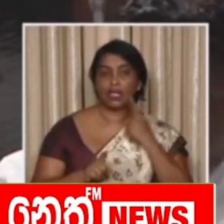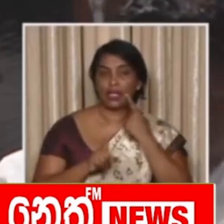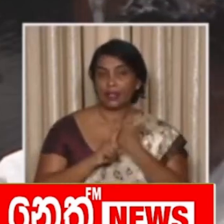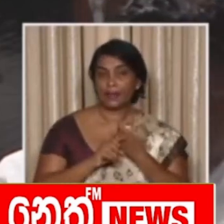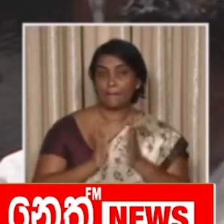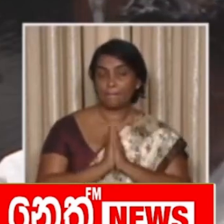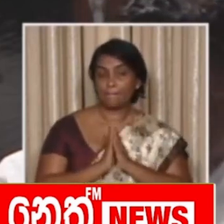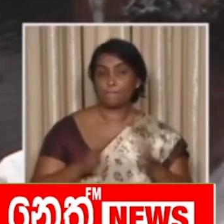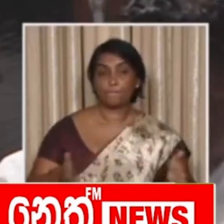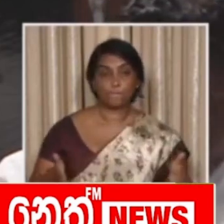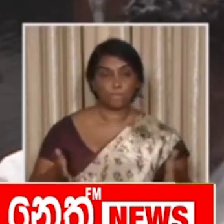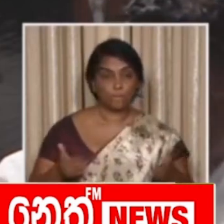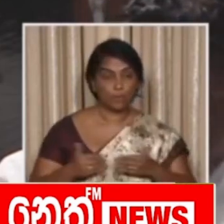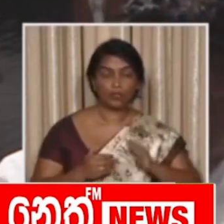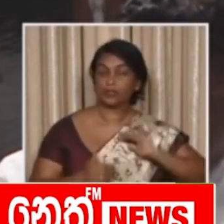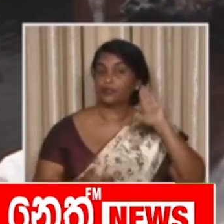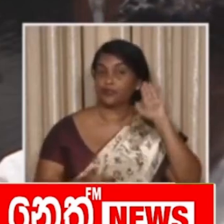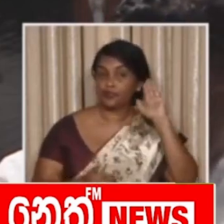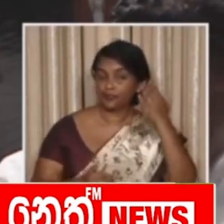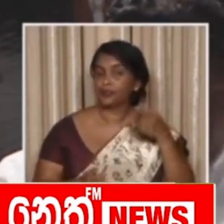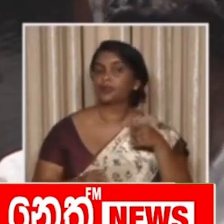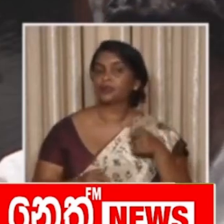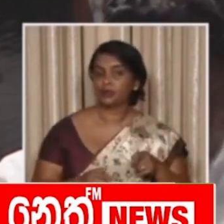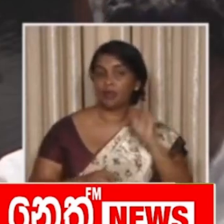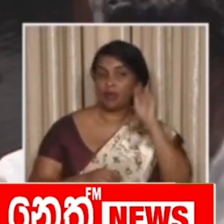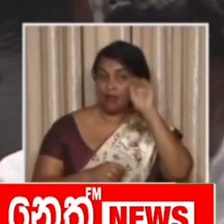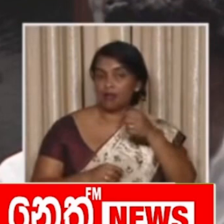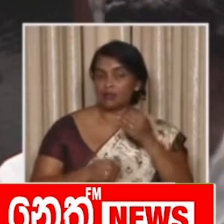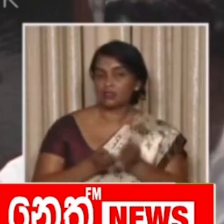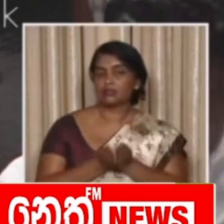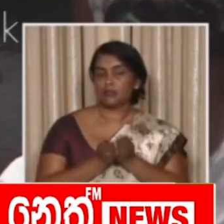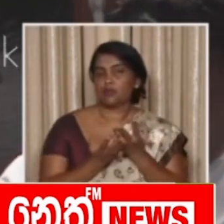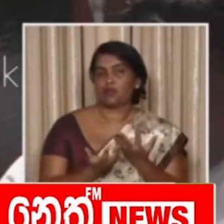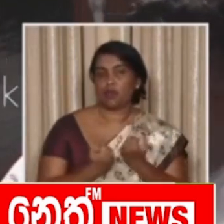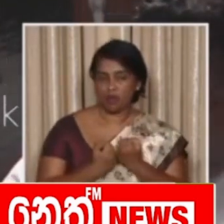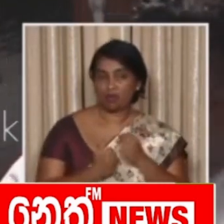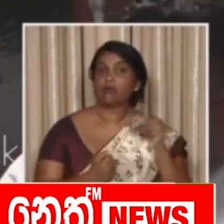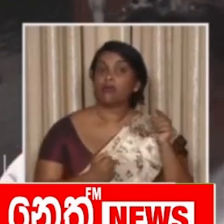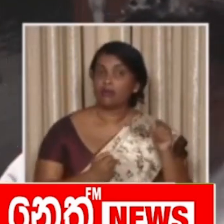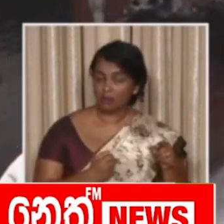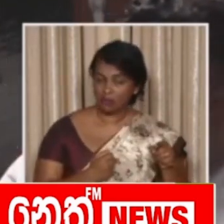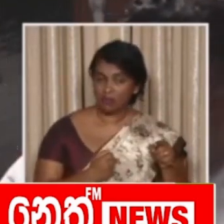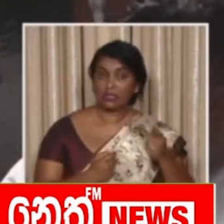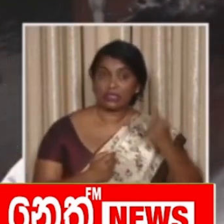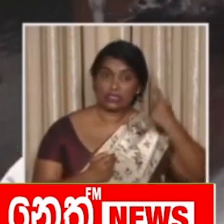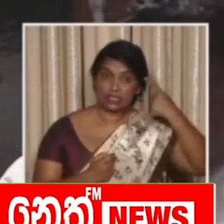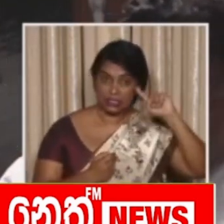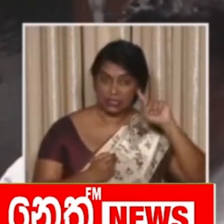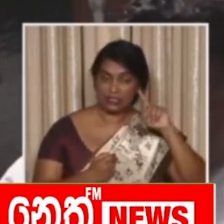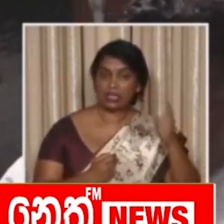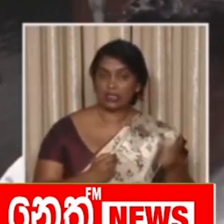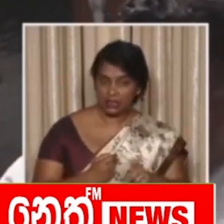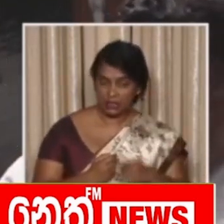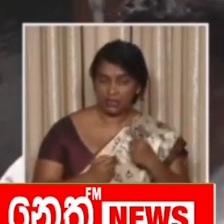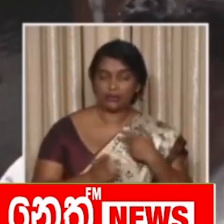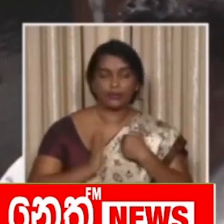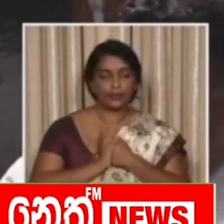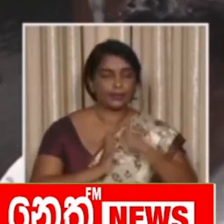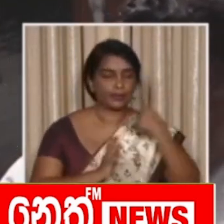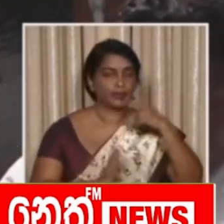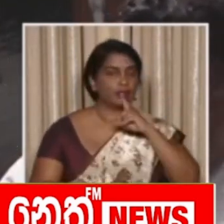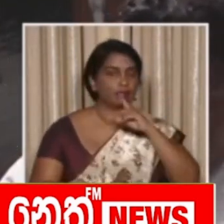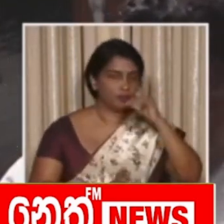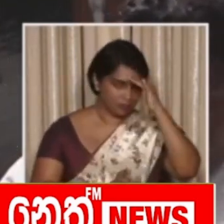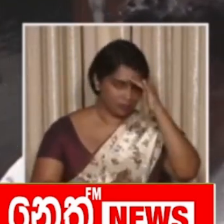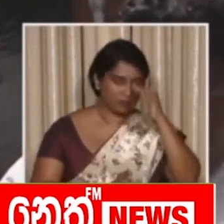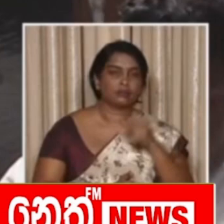පෙරහැර පවත්වනකොට විශේෂයෙන්ම අපිට මේ ඇත් සම්පත අවශ්‍යයි ඒ ඊයේ දවසේ ගන්න නියෝජ්‍ය කතානායකතුමනි